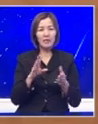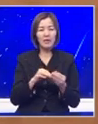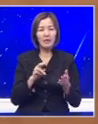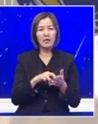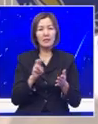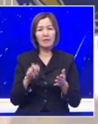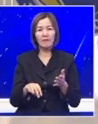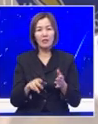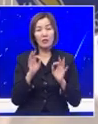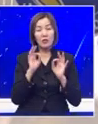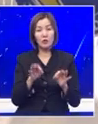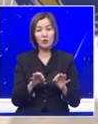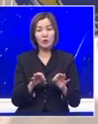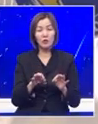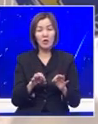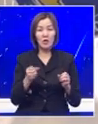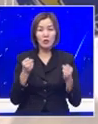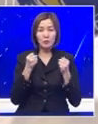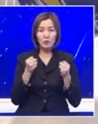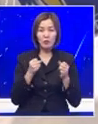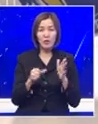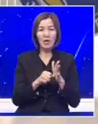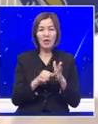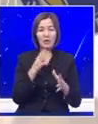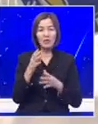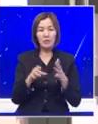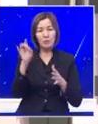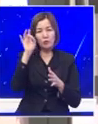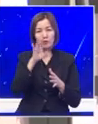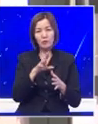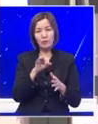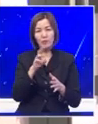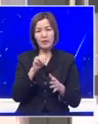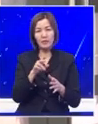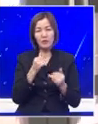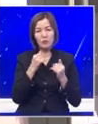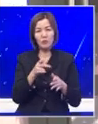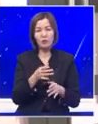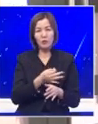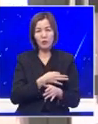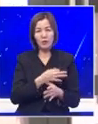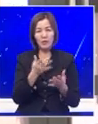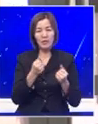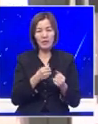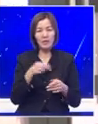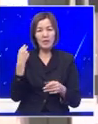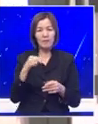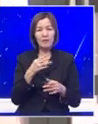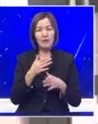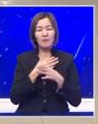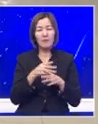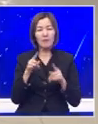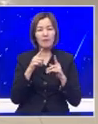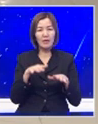дұрыс деп санайды. Кір көтеру спортынан әлемнің 6 дүркін чемпионы, парасат және құрмет орденінің иегері бұл